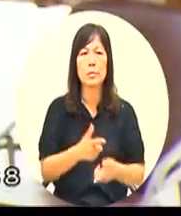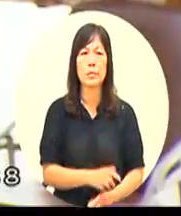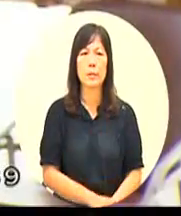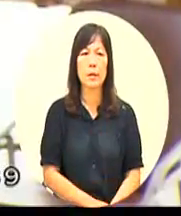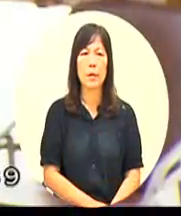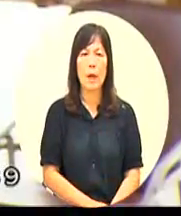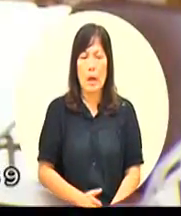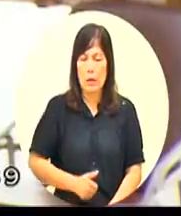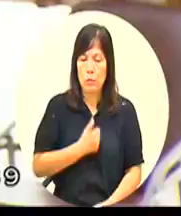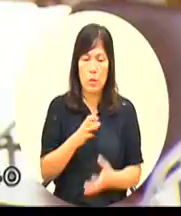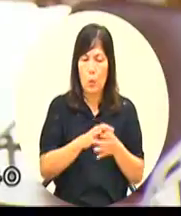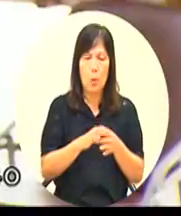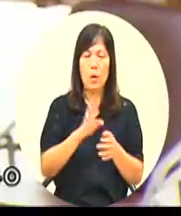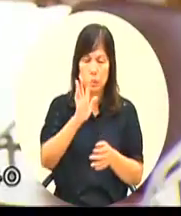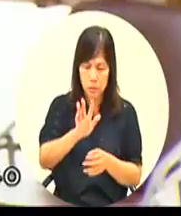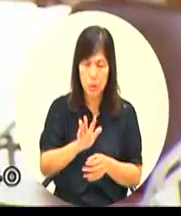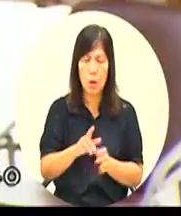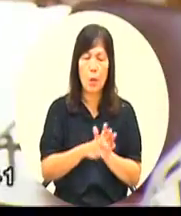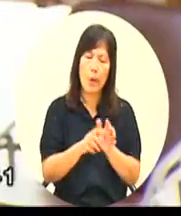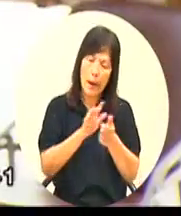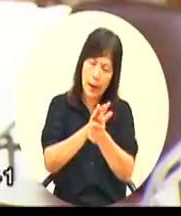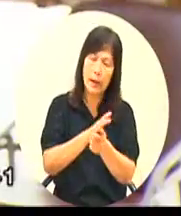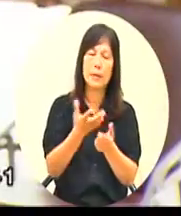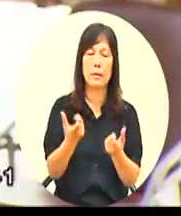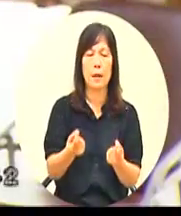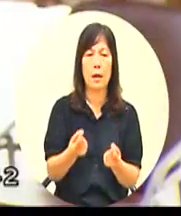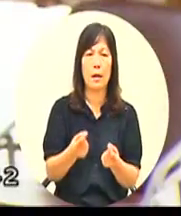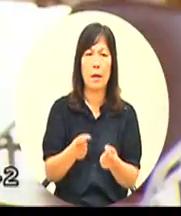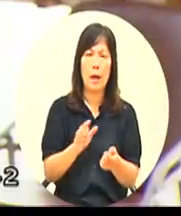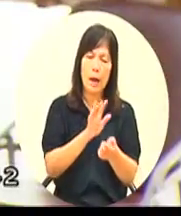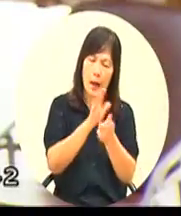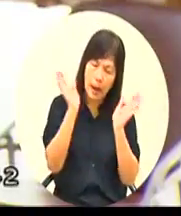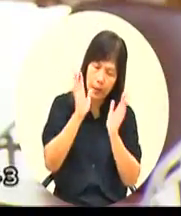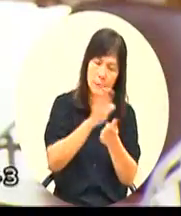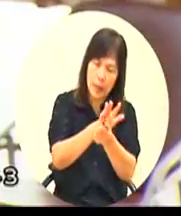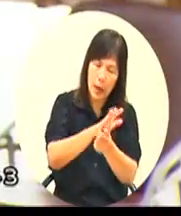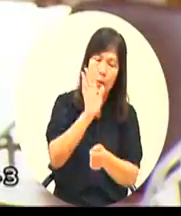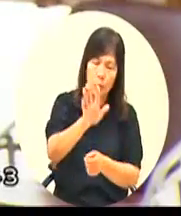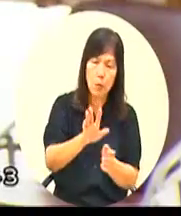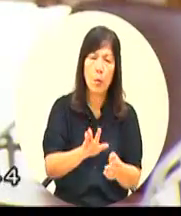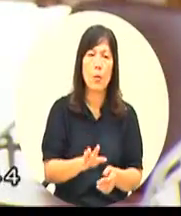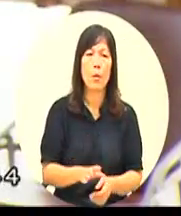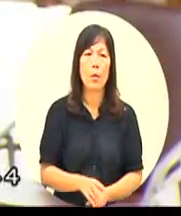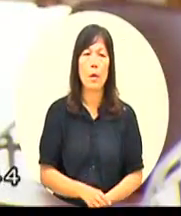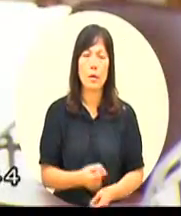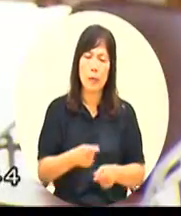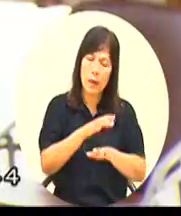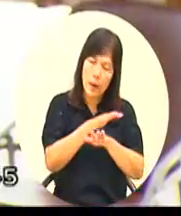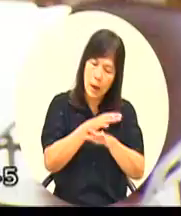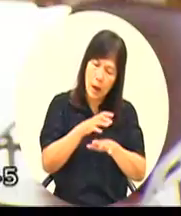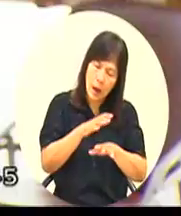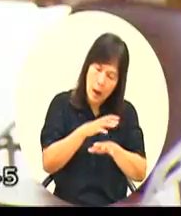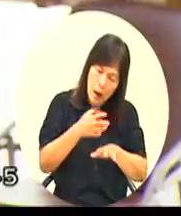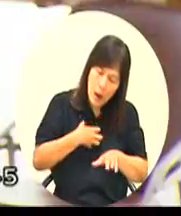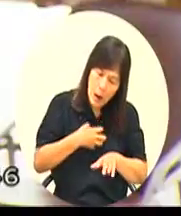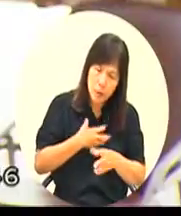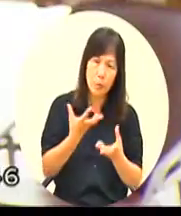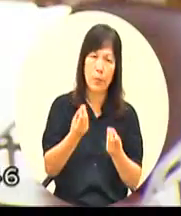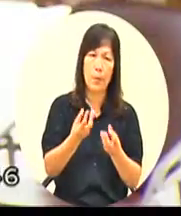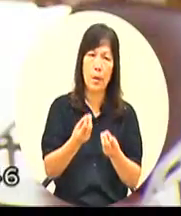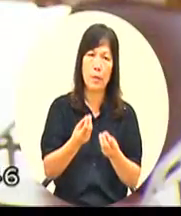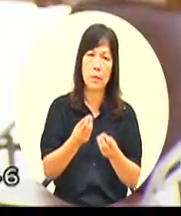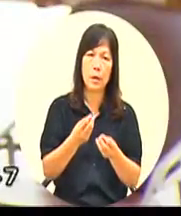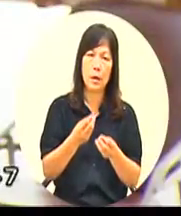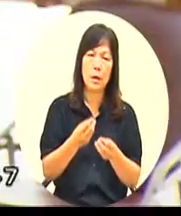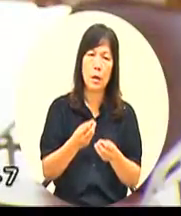婉容关心你们，我也很爱你们，爱我们的孩子如何在很安全能够